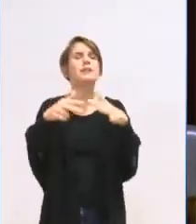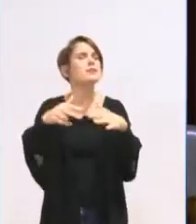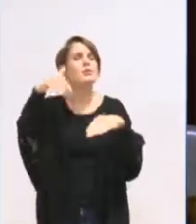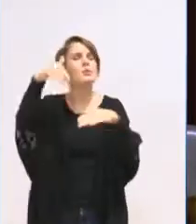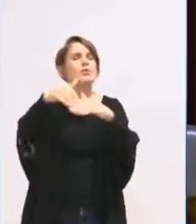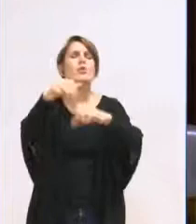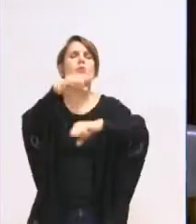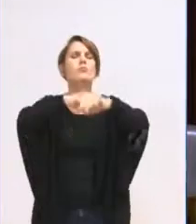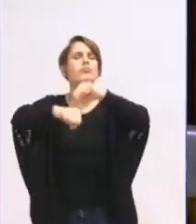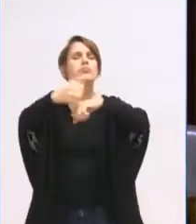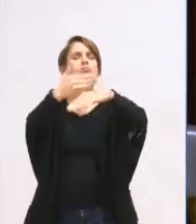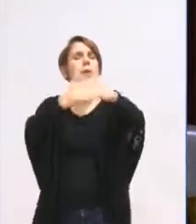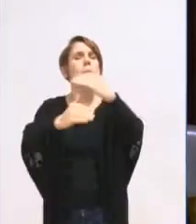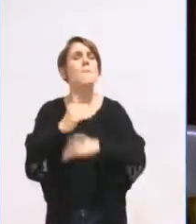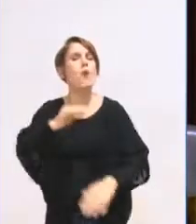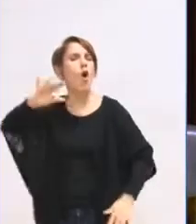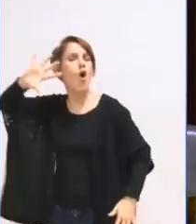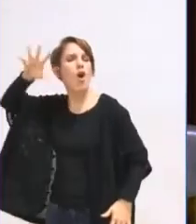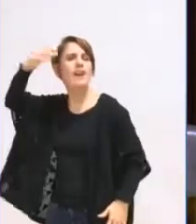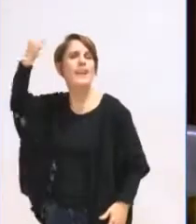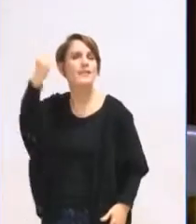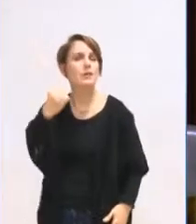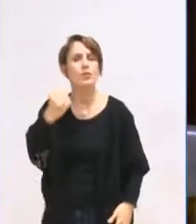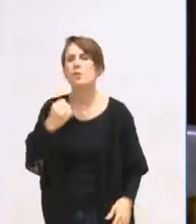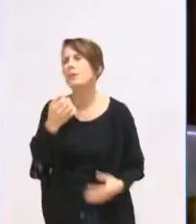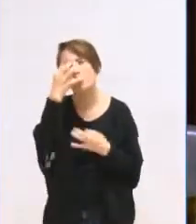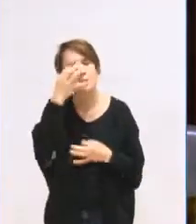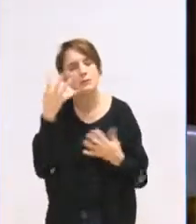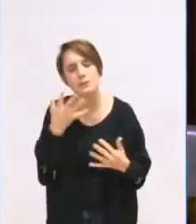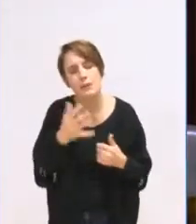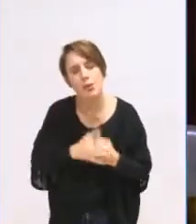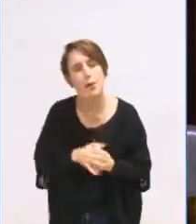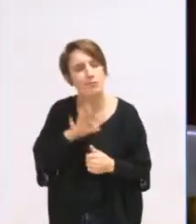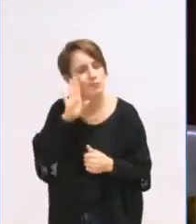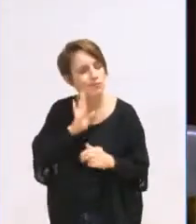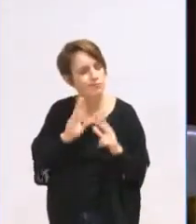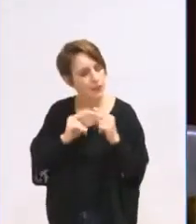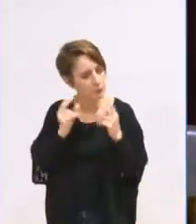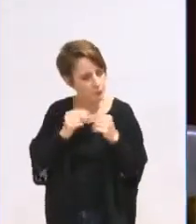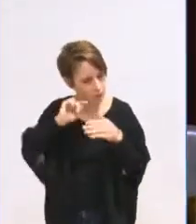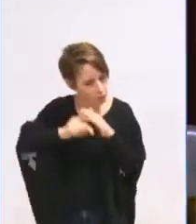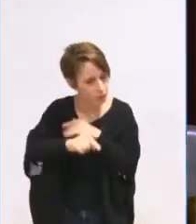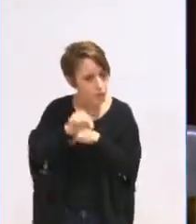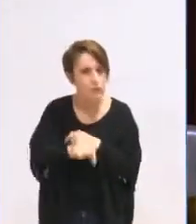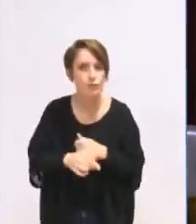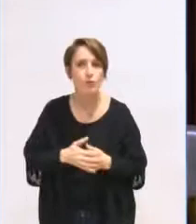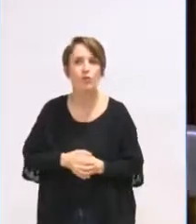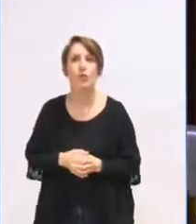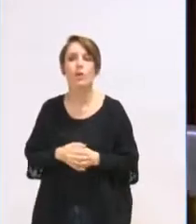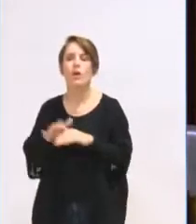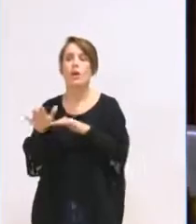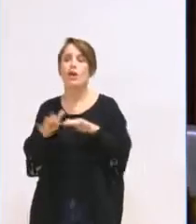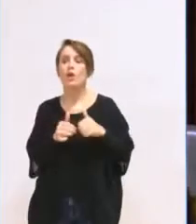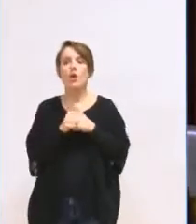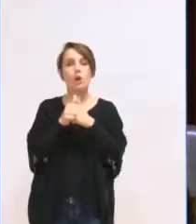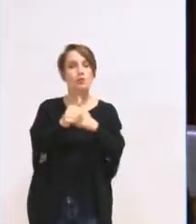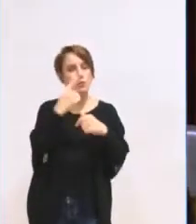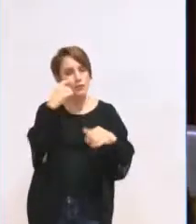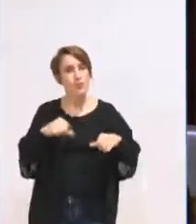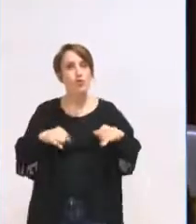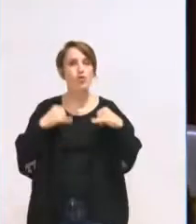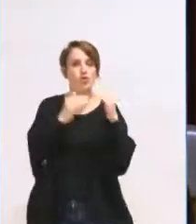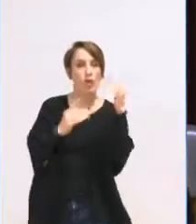recouvre. Nous souhaitons savoir ce que vous voulez faire dans le cadre de la cellule interinstitutionnelle de suivi des jeunes majeurs en situation